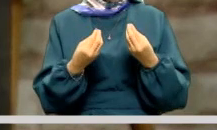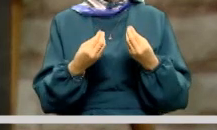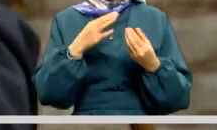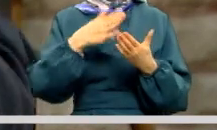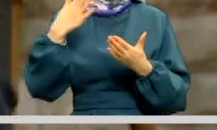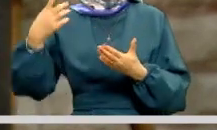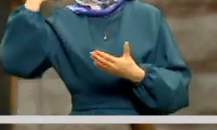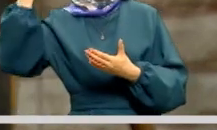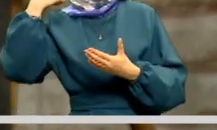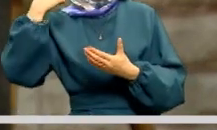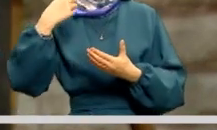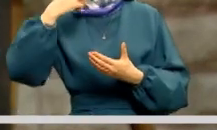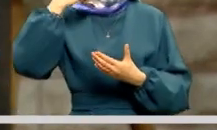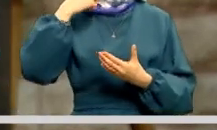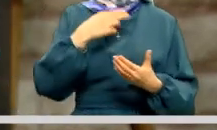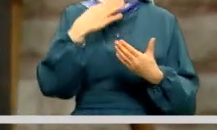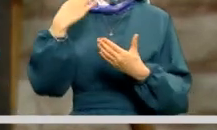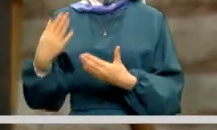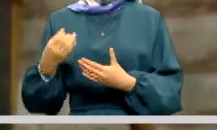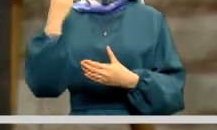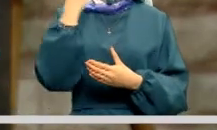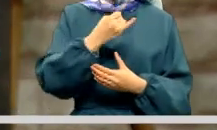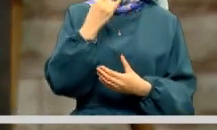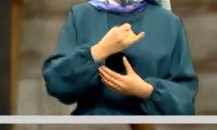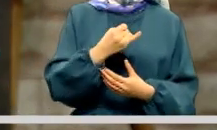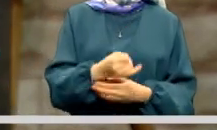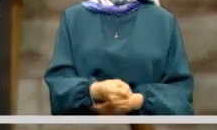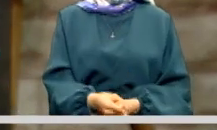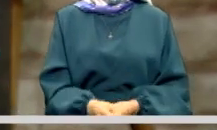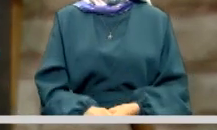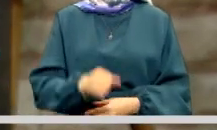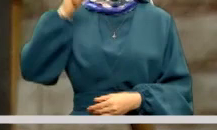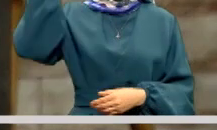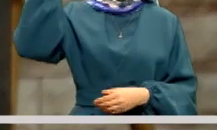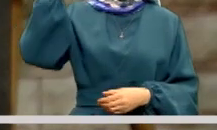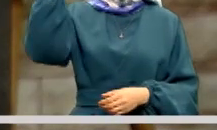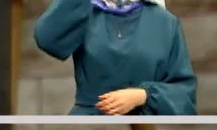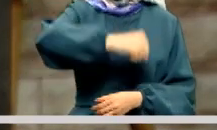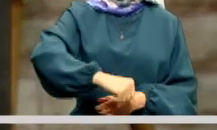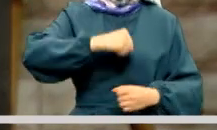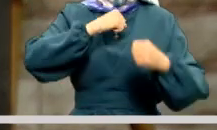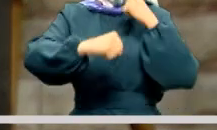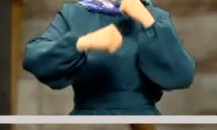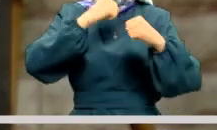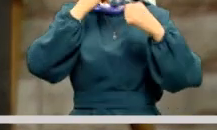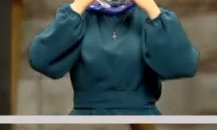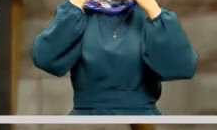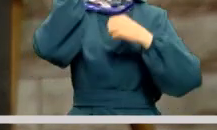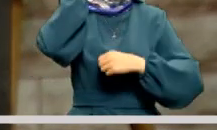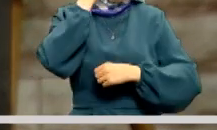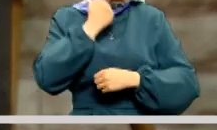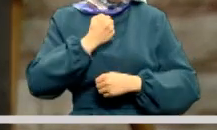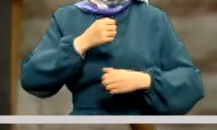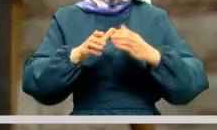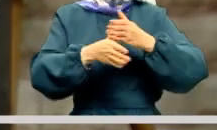bakıldığında ahlakın güzel tarafı kötülük İsyan düşmanlığı kavga cimrilik hırsızlık